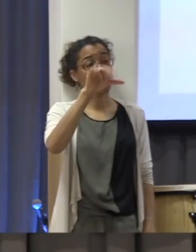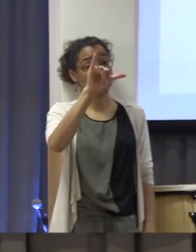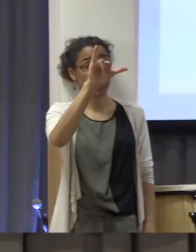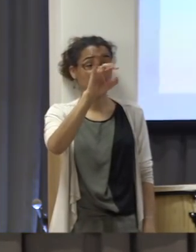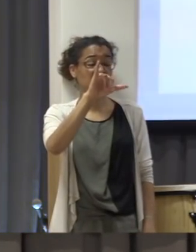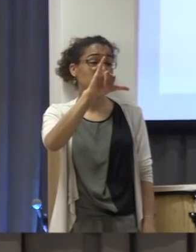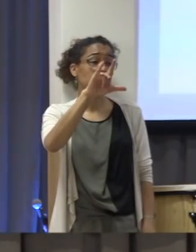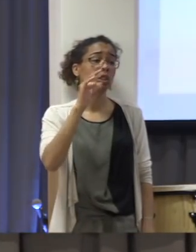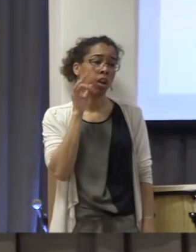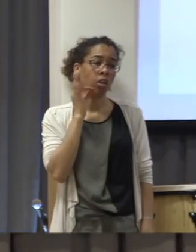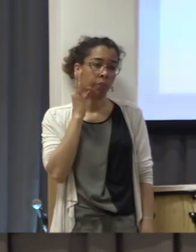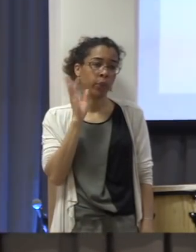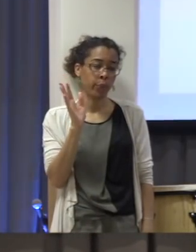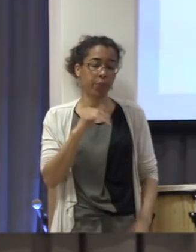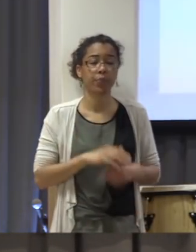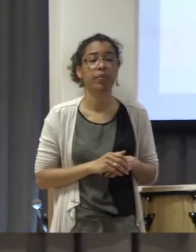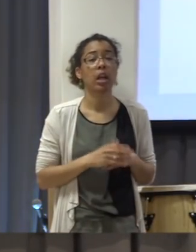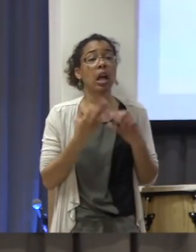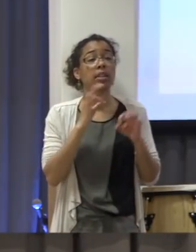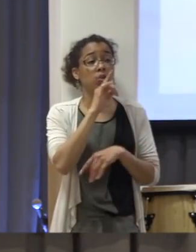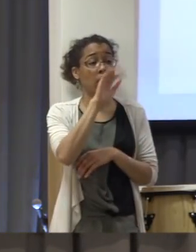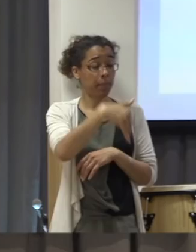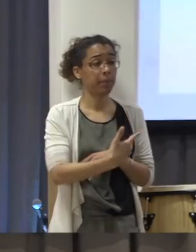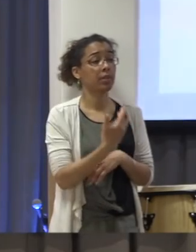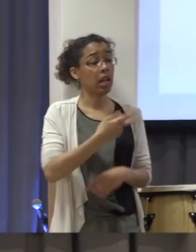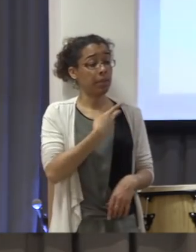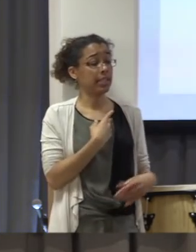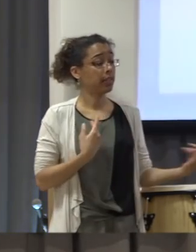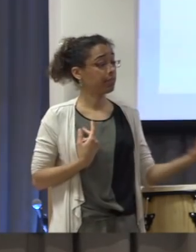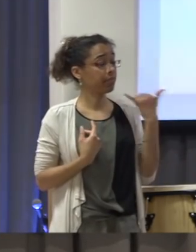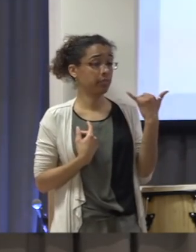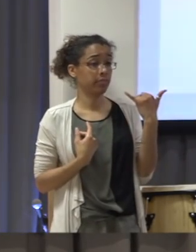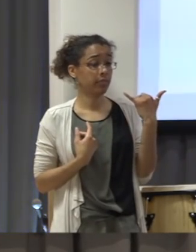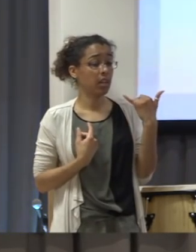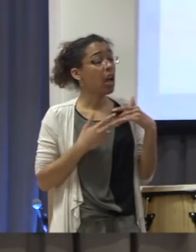après, lui, le médecin, il appelle à la maison. J'ai dit, je viendrai.